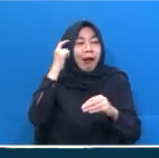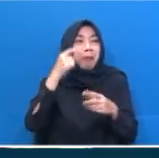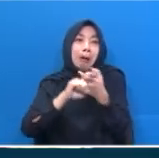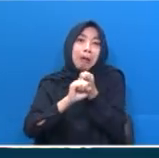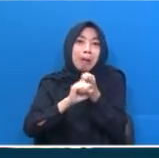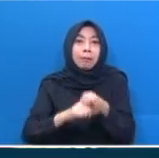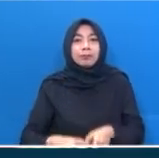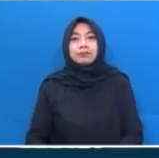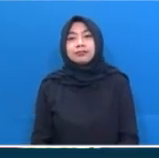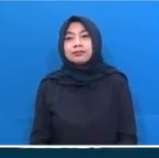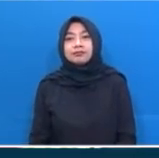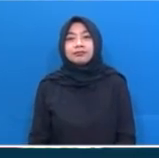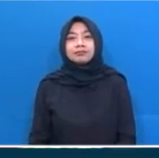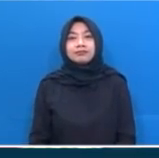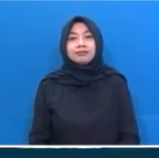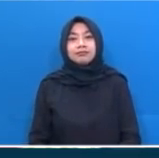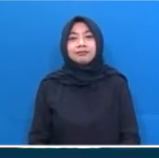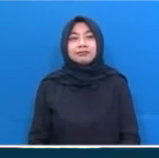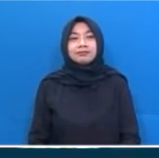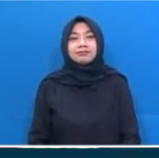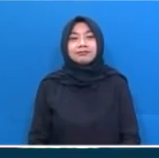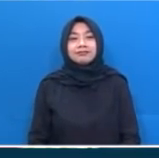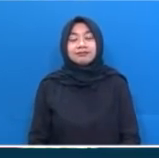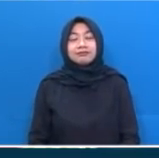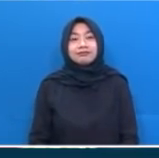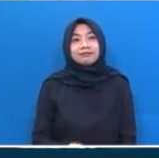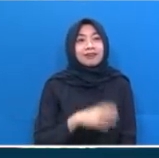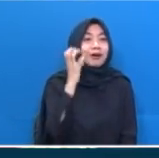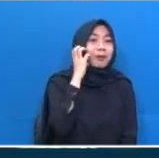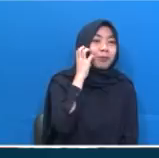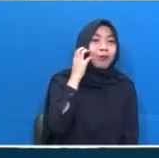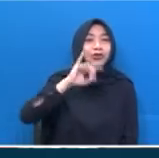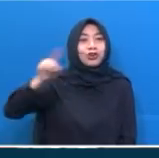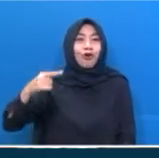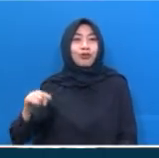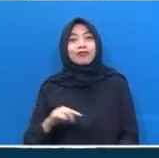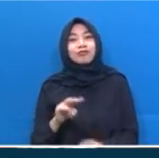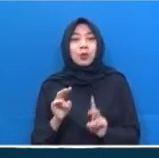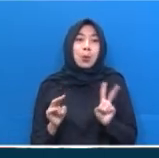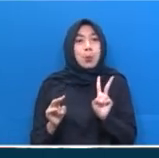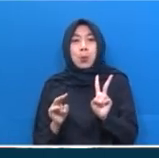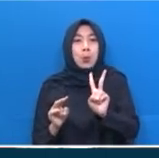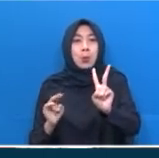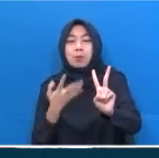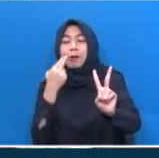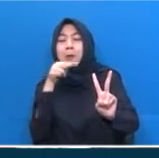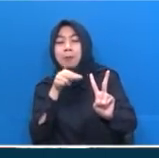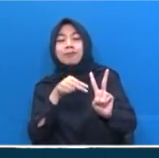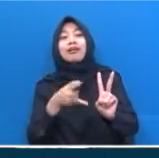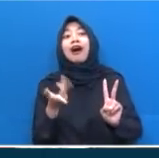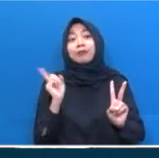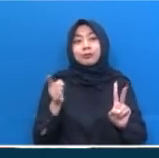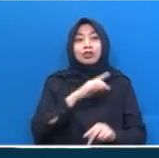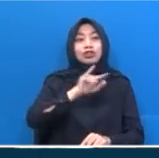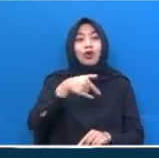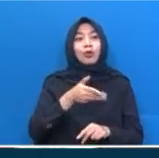the moment kebersamaan Presiden Joko Widodo dengan Prabowo Subianto kembali terlihat saat Menteri Pertahanan itu ikut Dalam